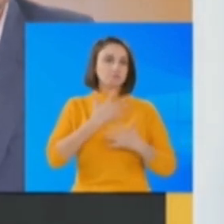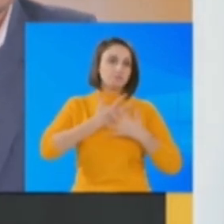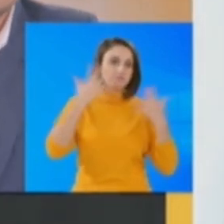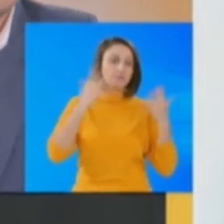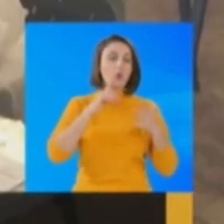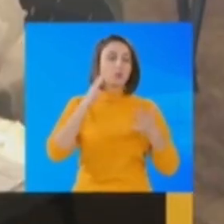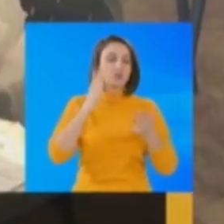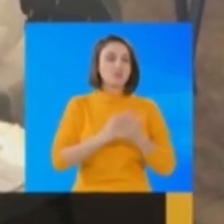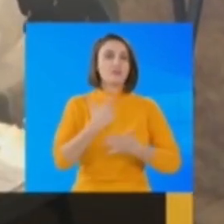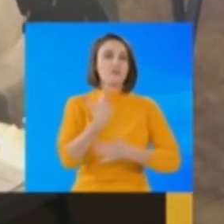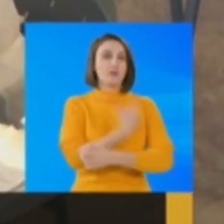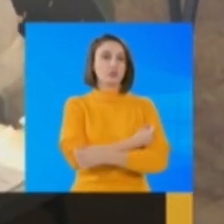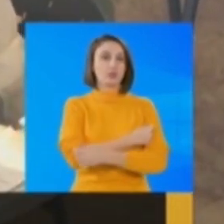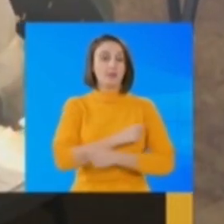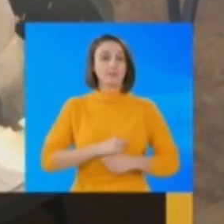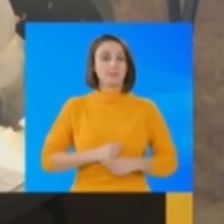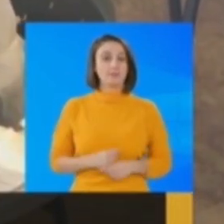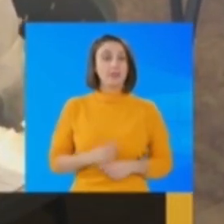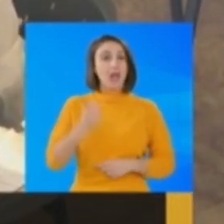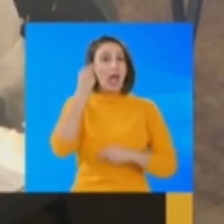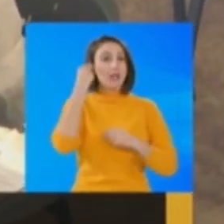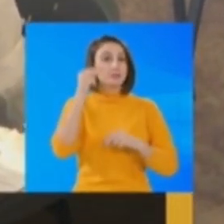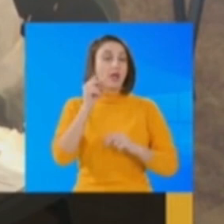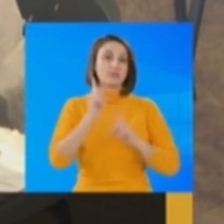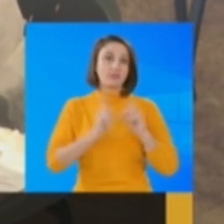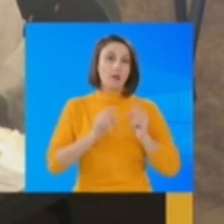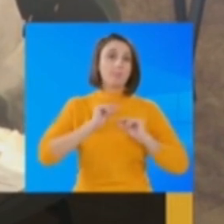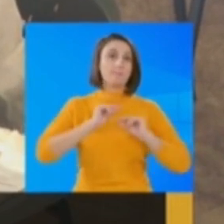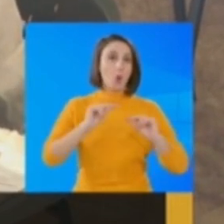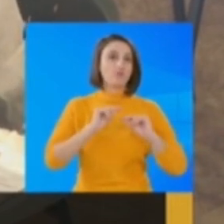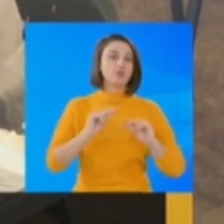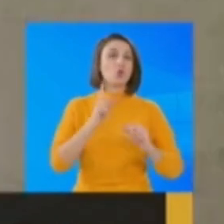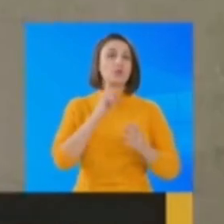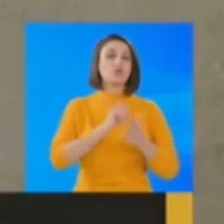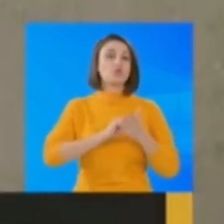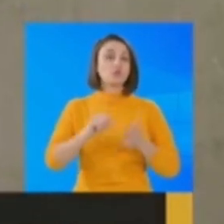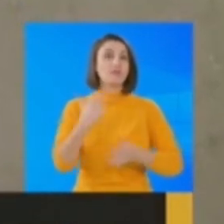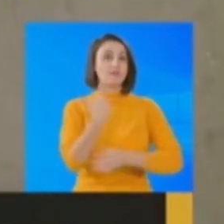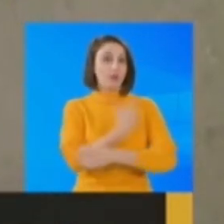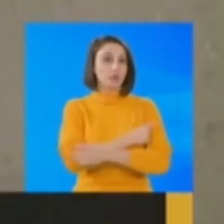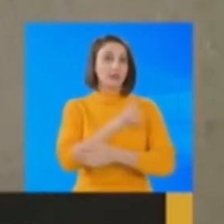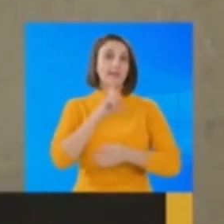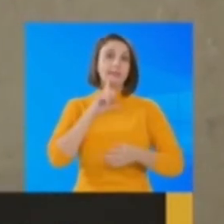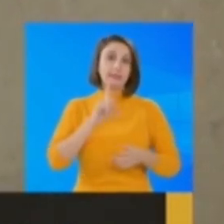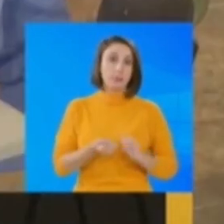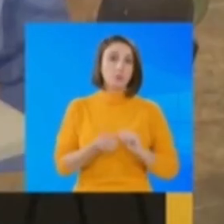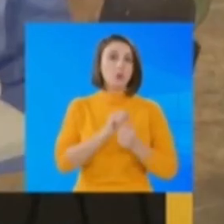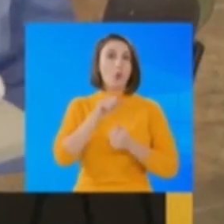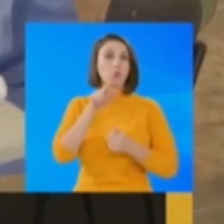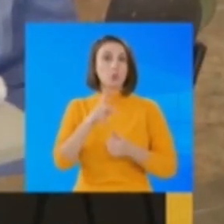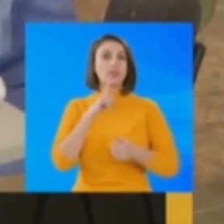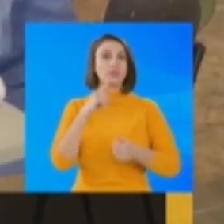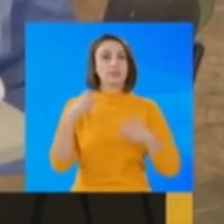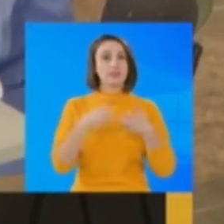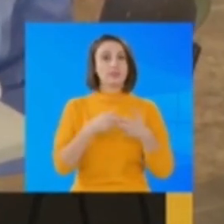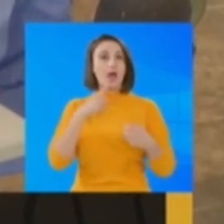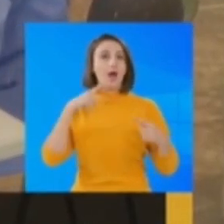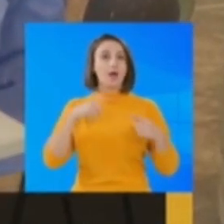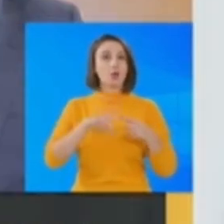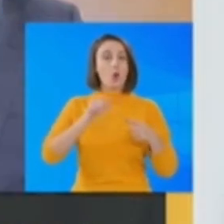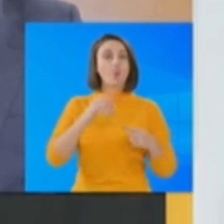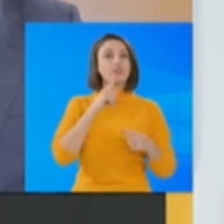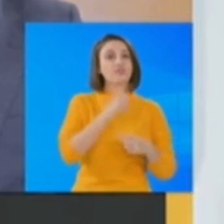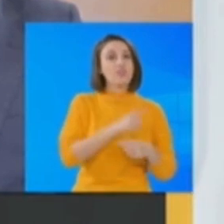să se edifice și au decis să se vaccineze. Sorin Câmpeanu a explicat și dacă profesorii care refuză vaccinarea ar trebui sau nu să fie